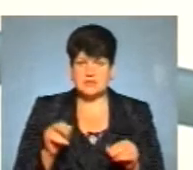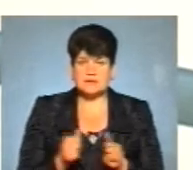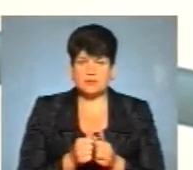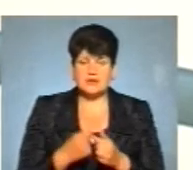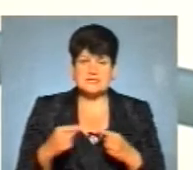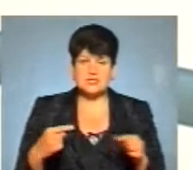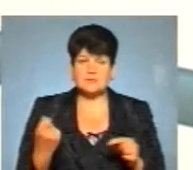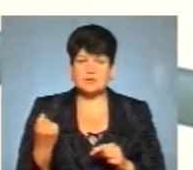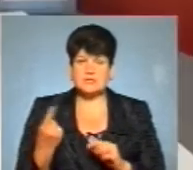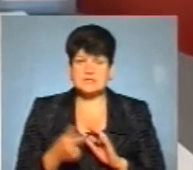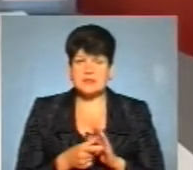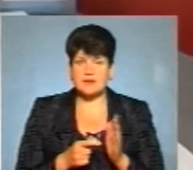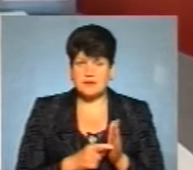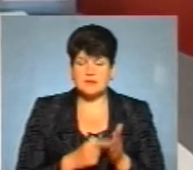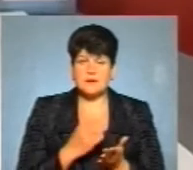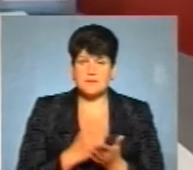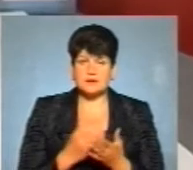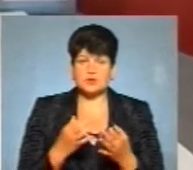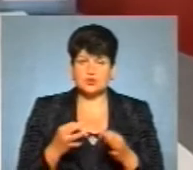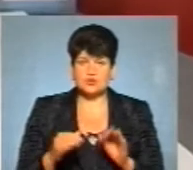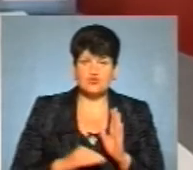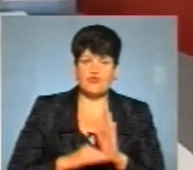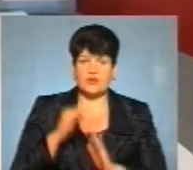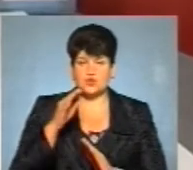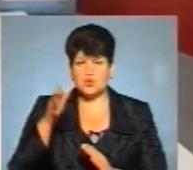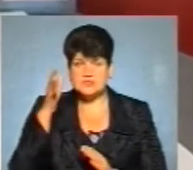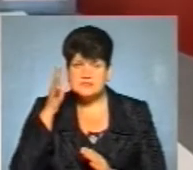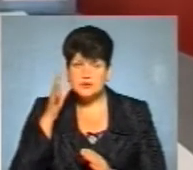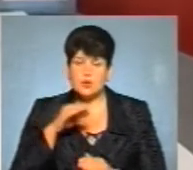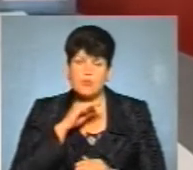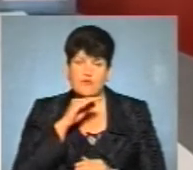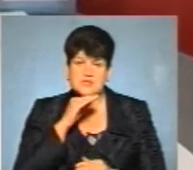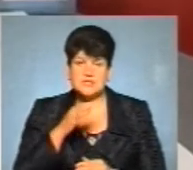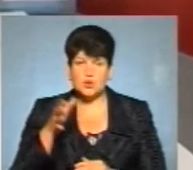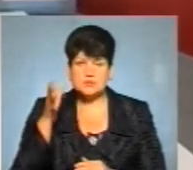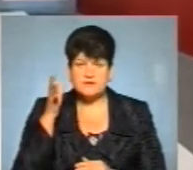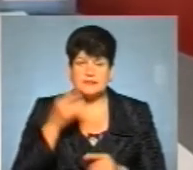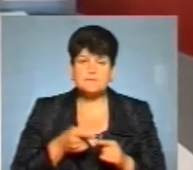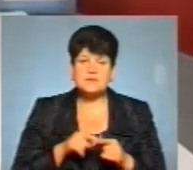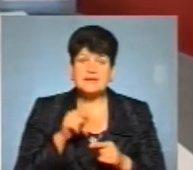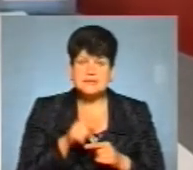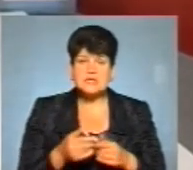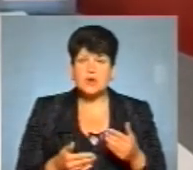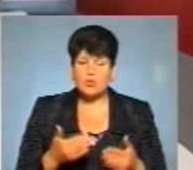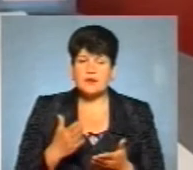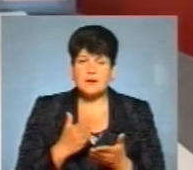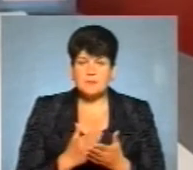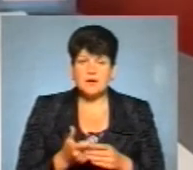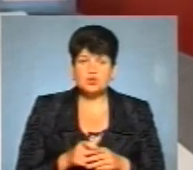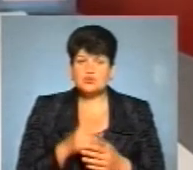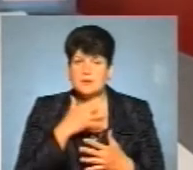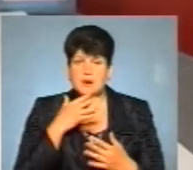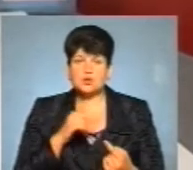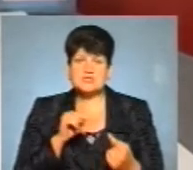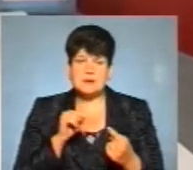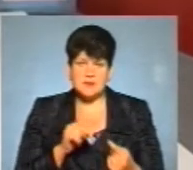іншими 11-класниками мати доступ далі до вищої освіти або далі до професійної освіти. Тобто ці кроки мають дуже багато заперечень,